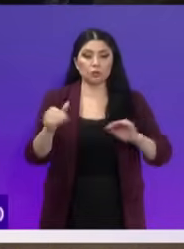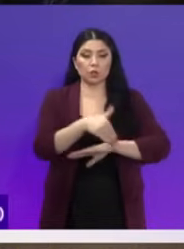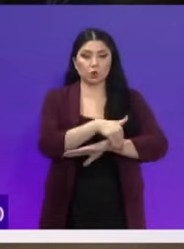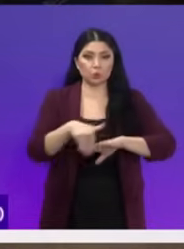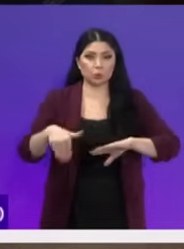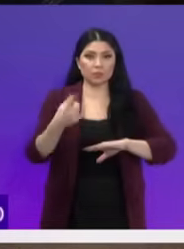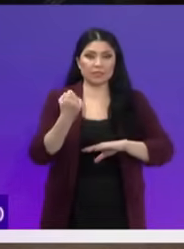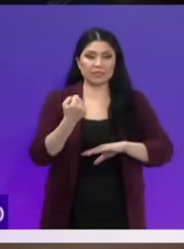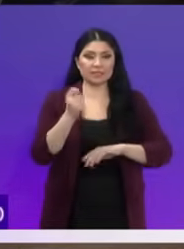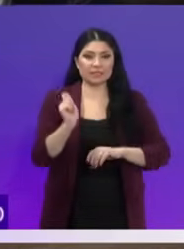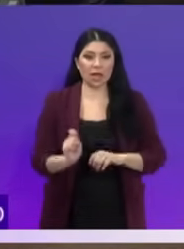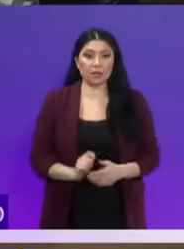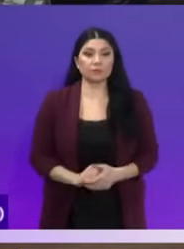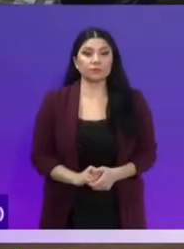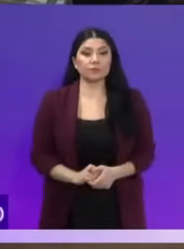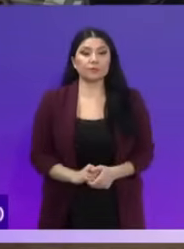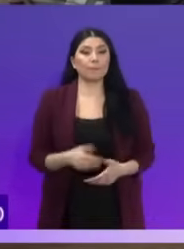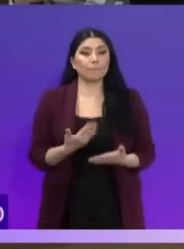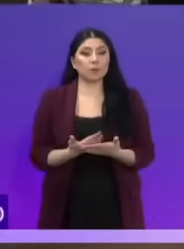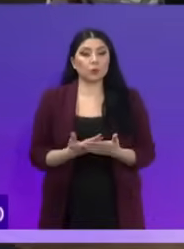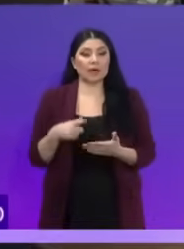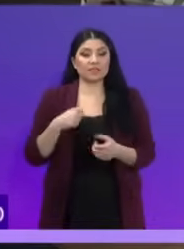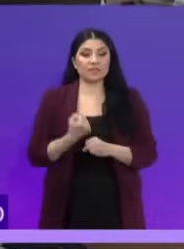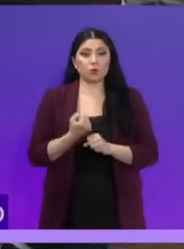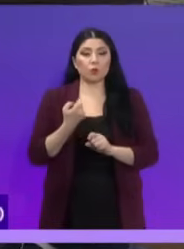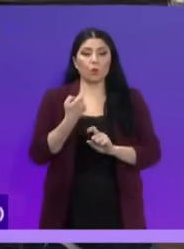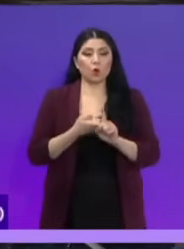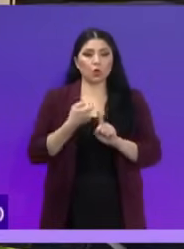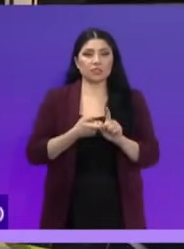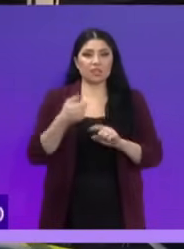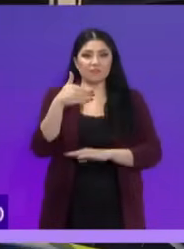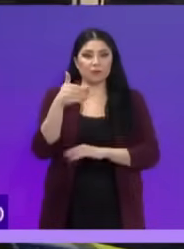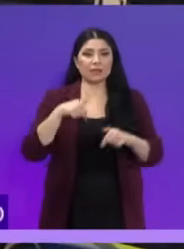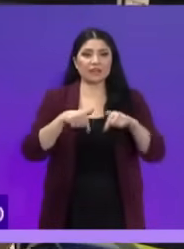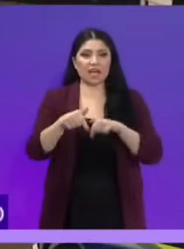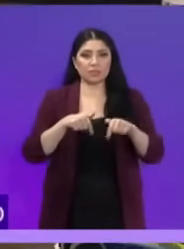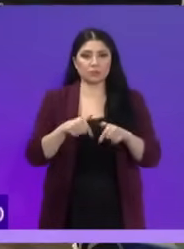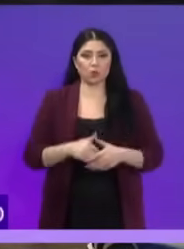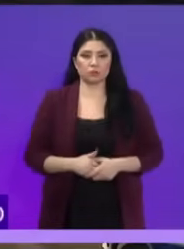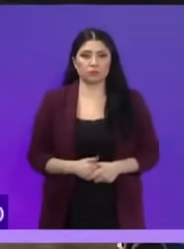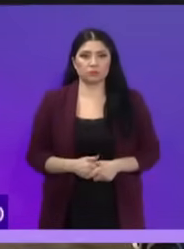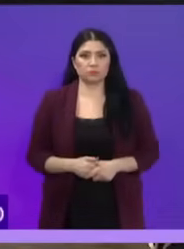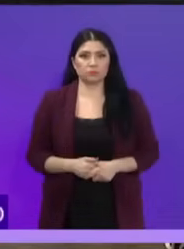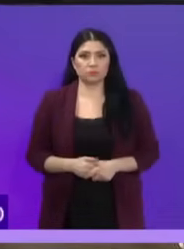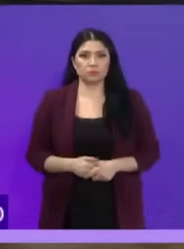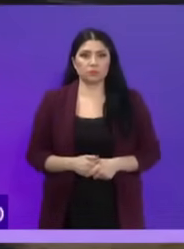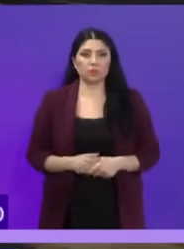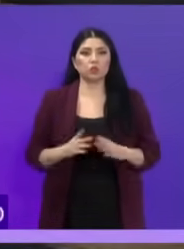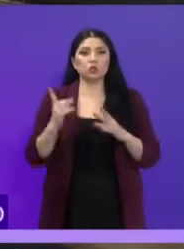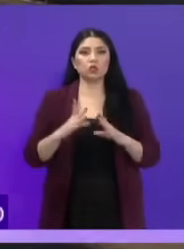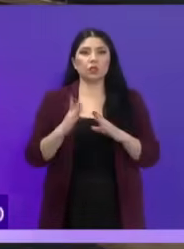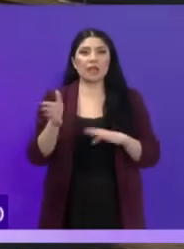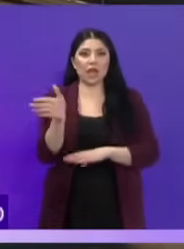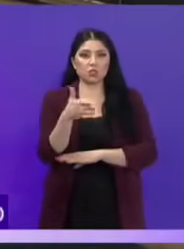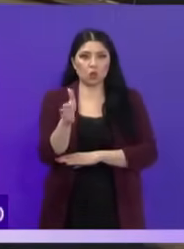șosele din țară, pentru că are loc un protest al transportatorilor la nivel național. Sunt imagini pe